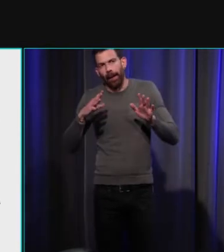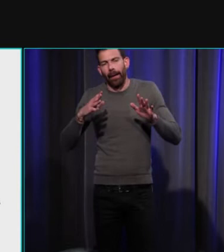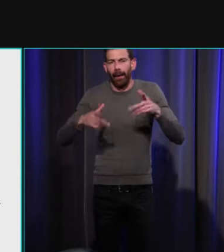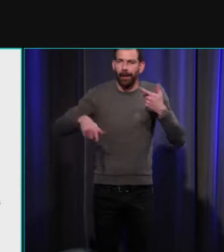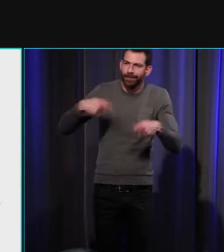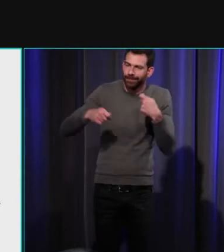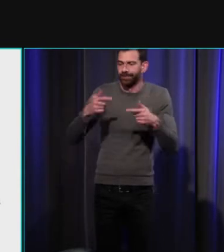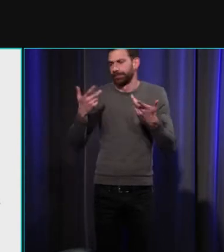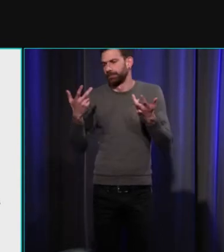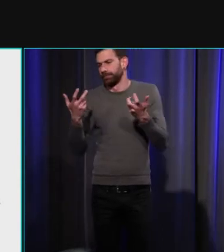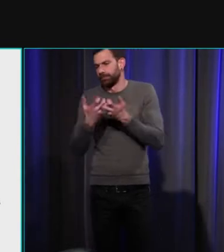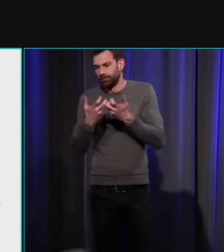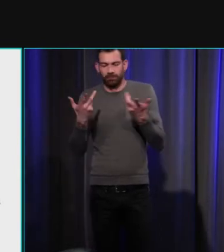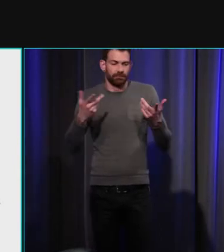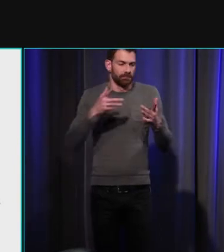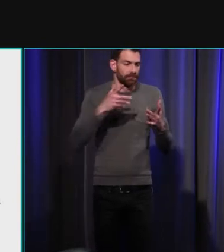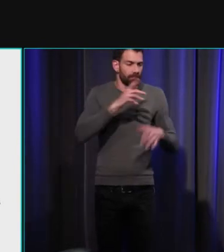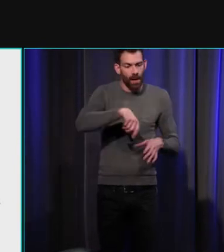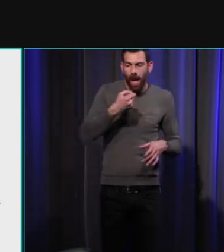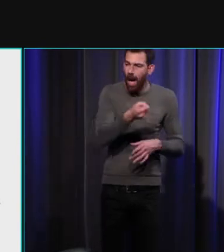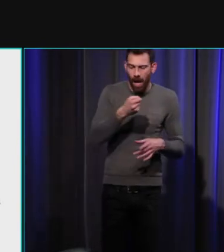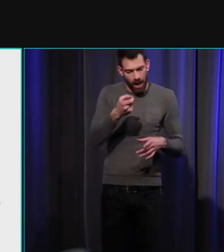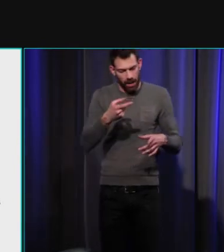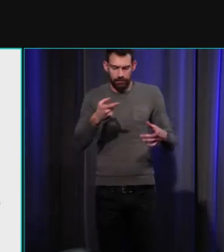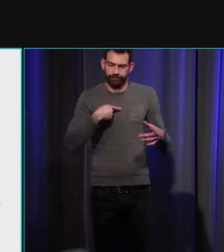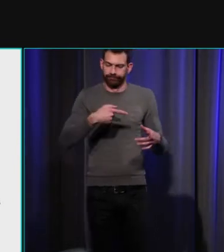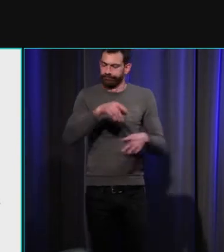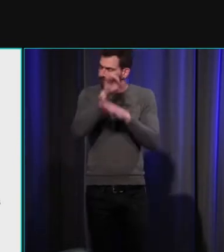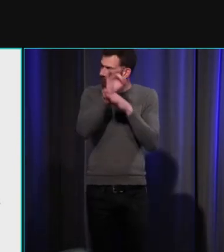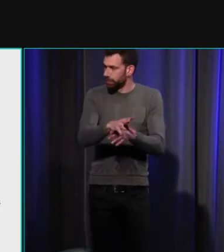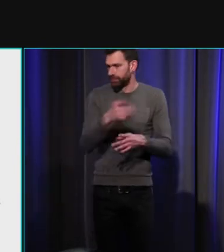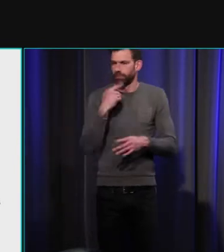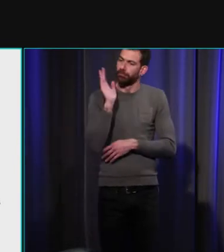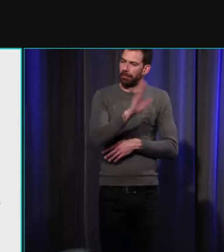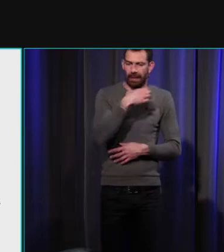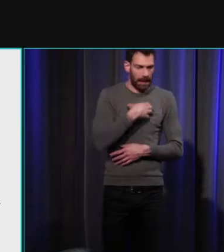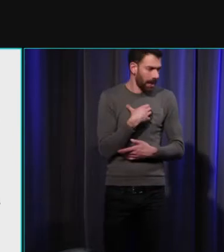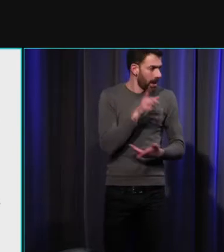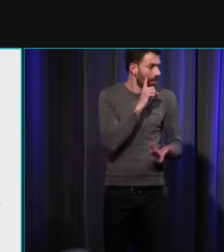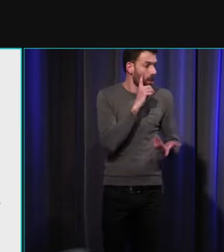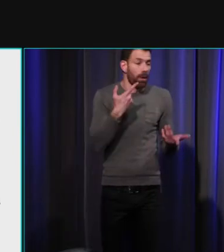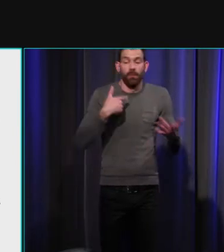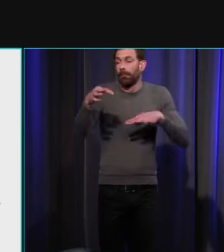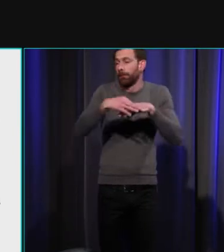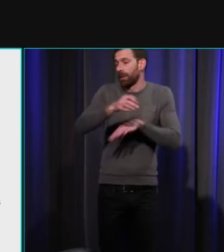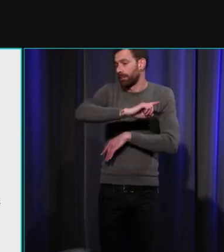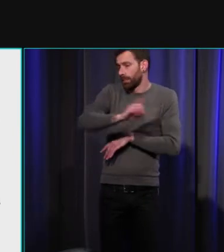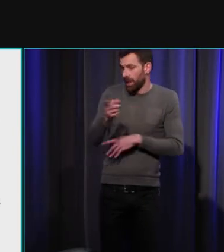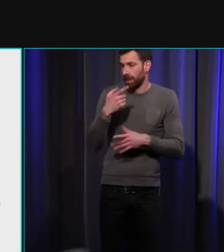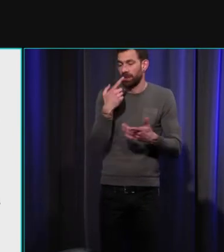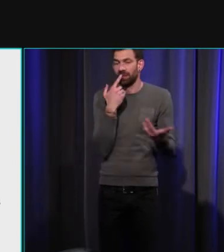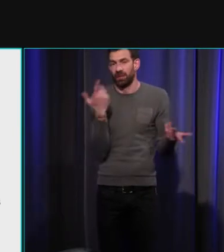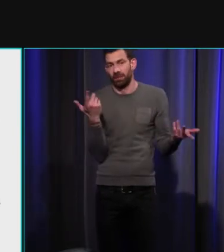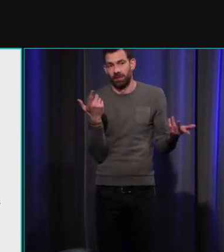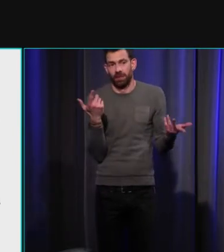prohibition de renoncer aux armes ne s'adresse qu'aux claire puisqu'ils peuvent pas se marier il peut pas se souiller par les relations conjugales ils peuvent pas non